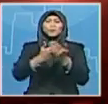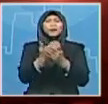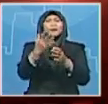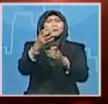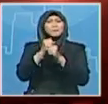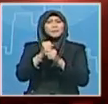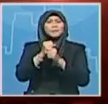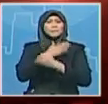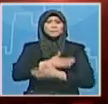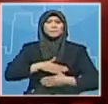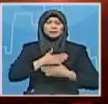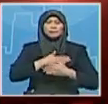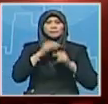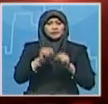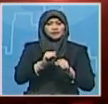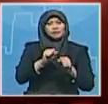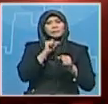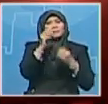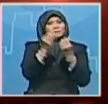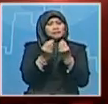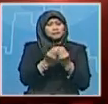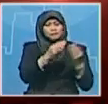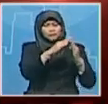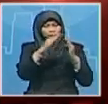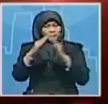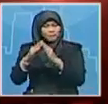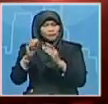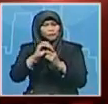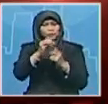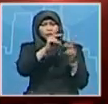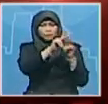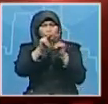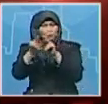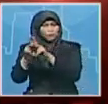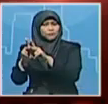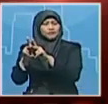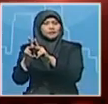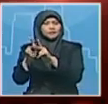merasai. Tak kira sama ada di bandar, di luar bandar, separa bandar,